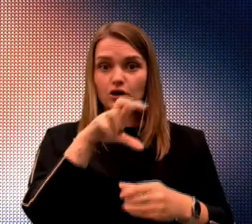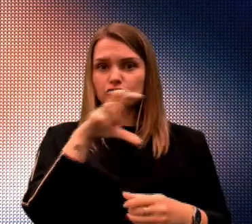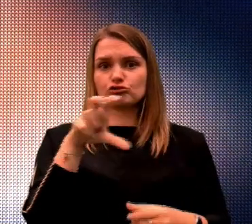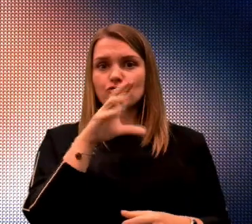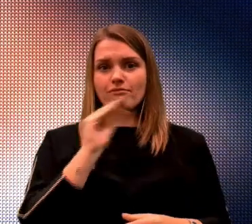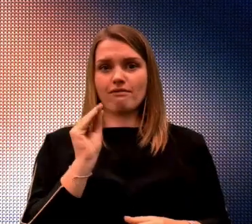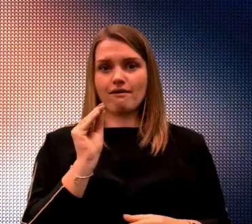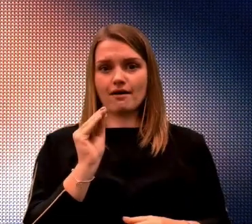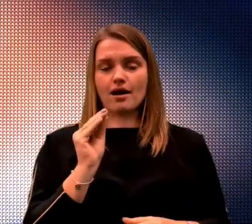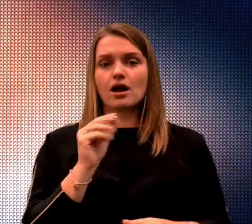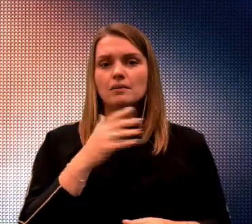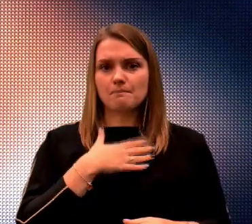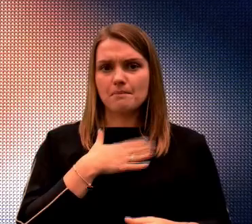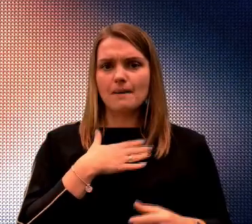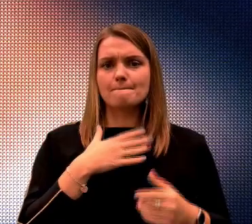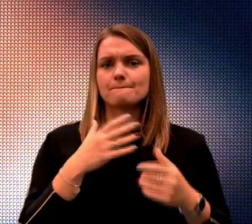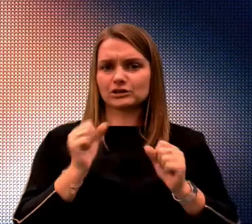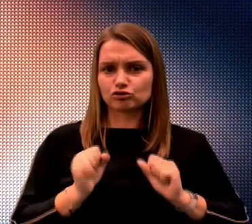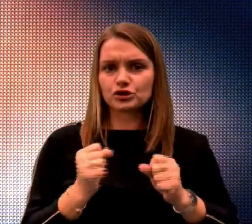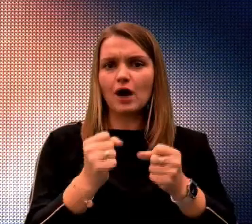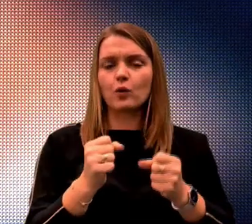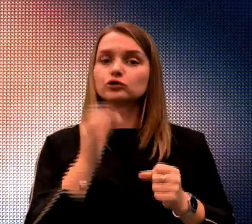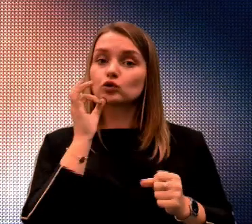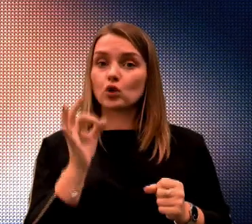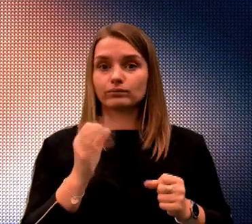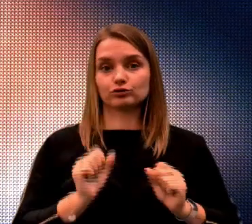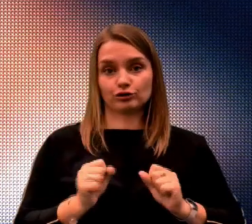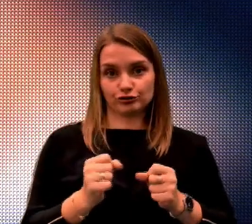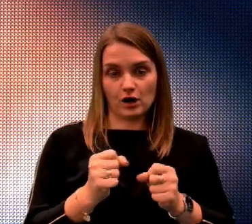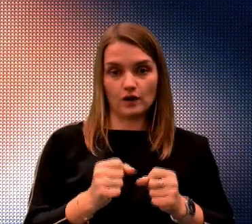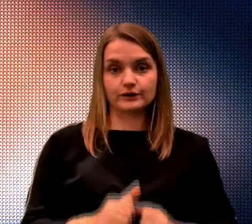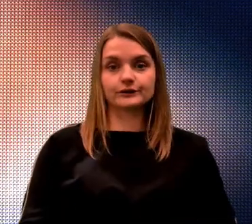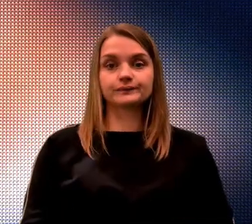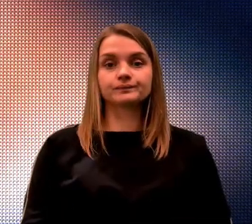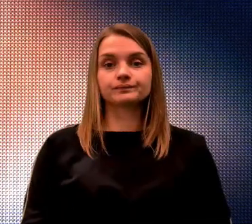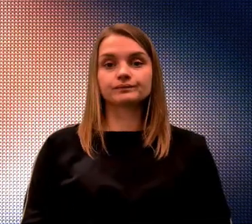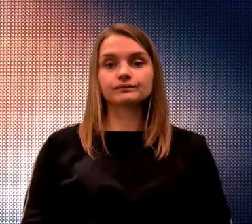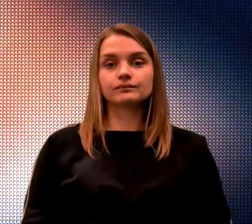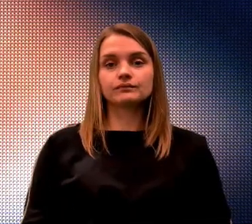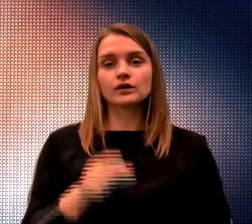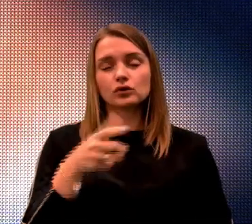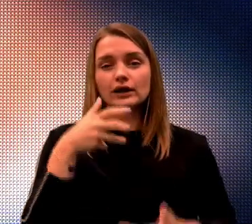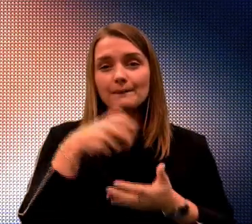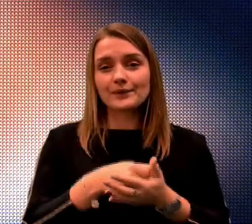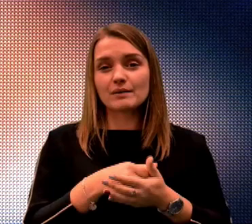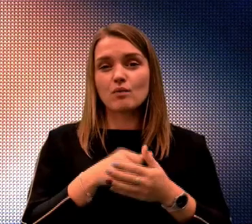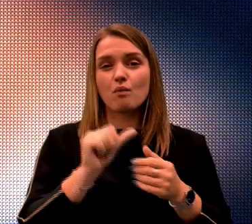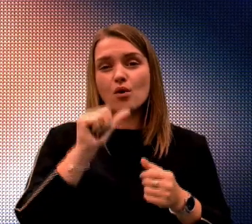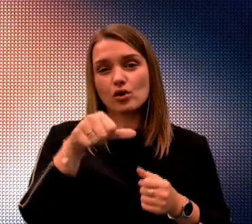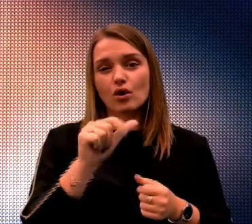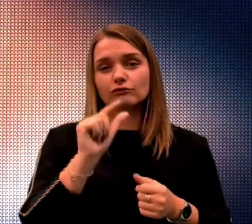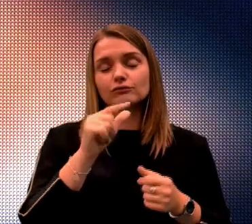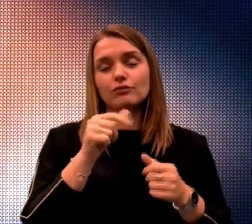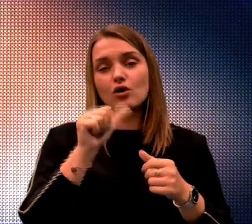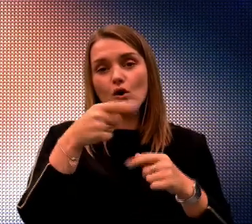ma działać i to dobrze działać. I to minimum przez następny rok, półtora roku, żeby